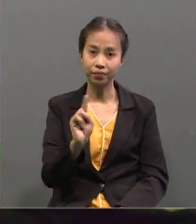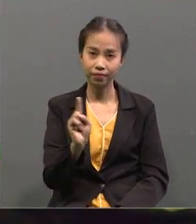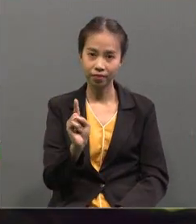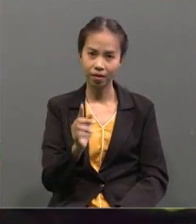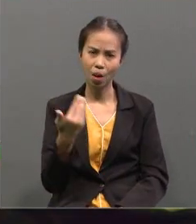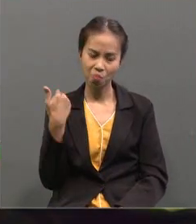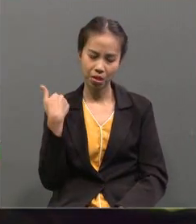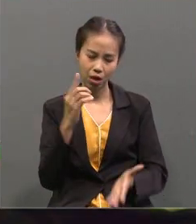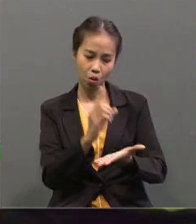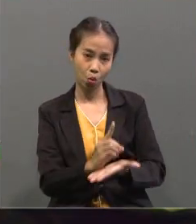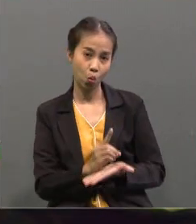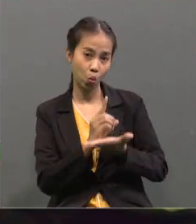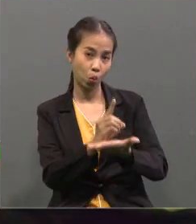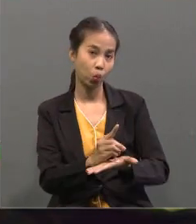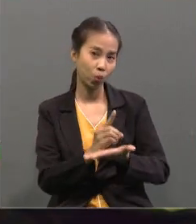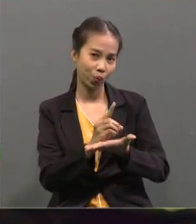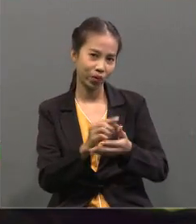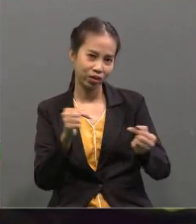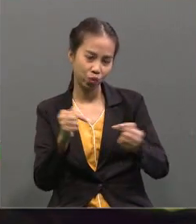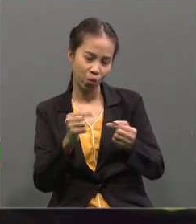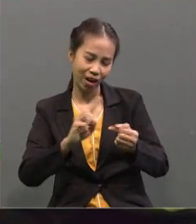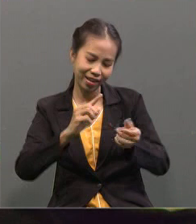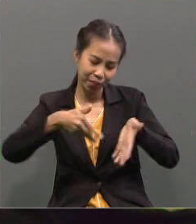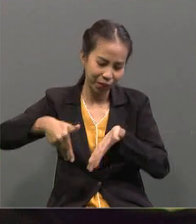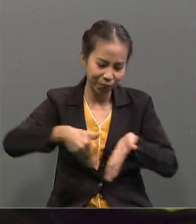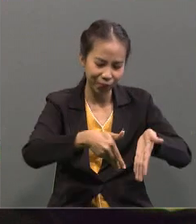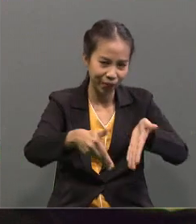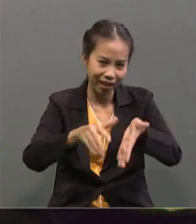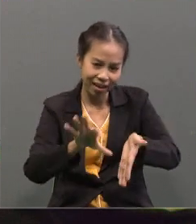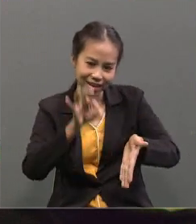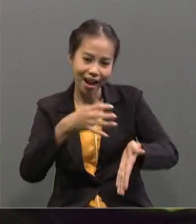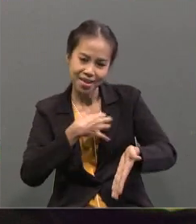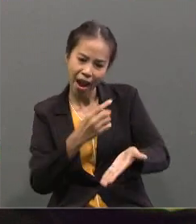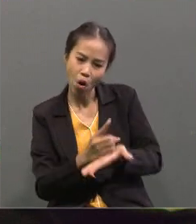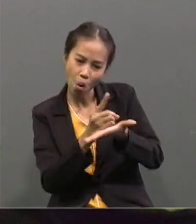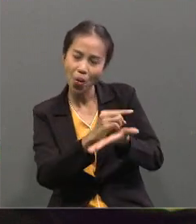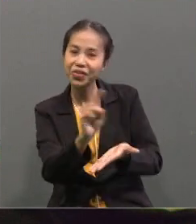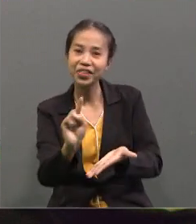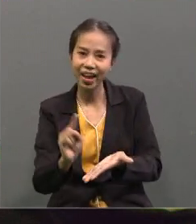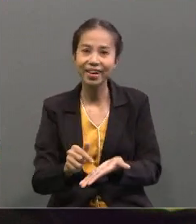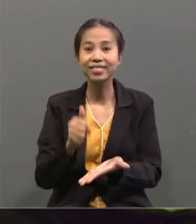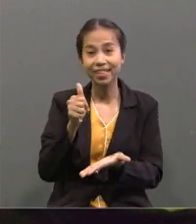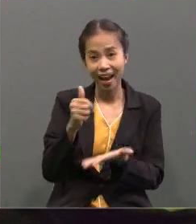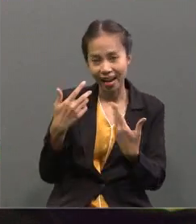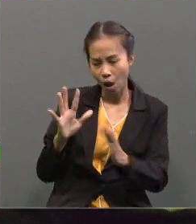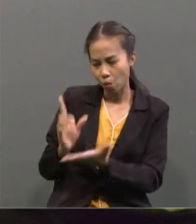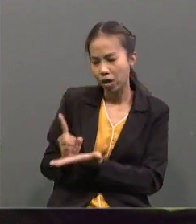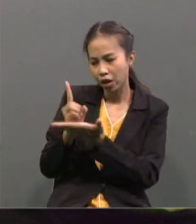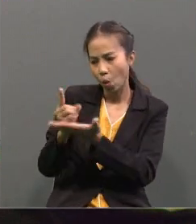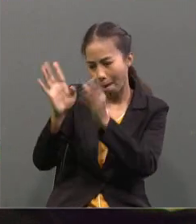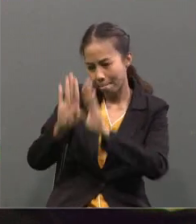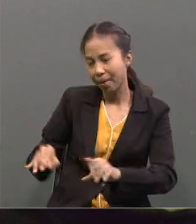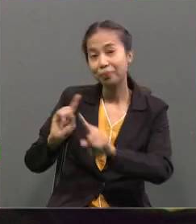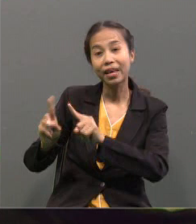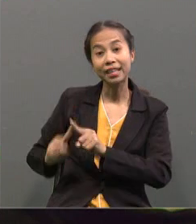การจุดลอยกระทงเป็นแม่น้ำมากมายทั่วประเทศแล้วให้เลือกเนี่ยนะครับยังมีกระทงสุดสร้างสรรค์ให้เลือกด้วยไม่ว่าจะ